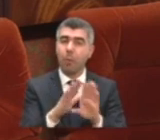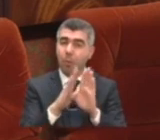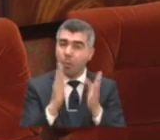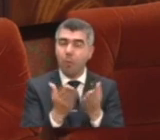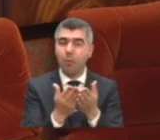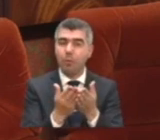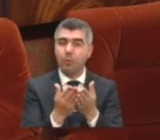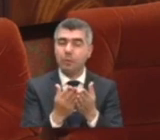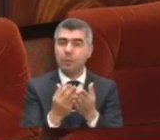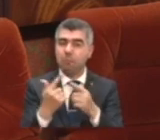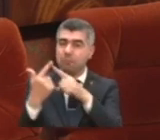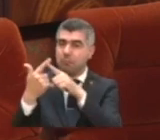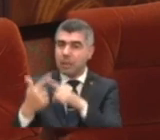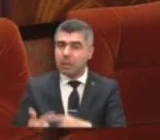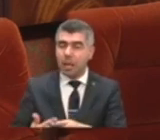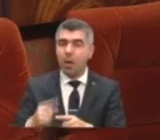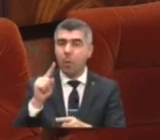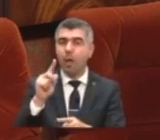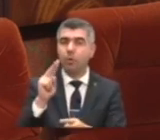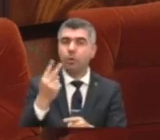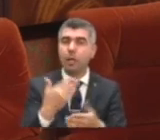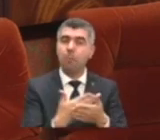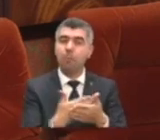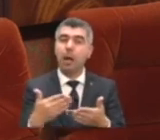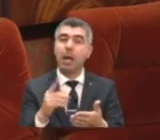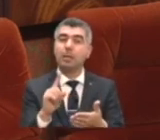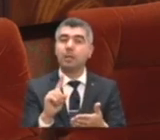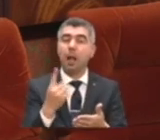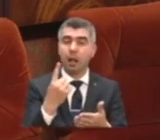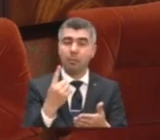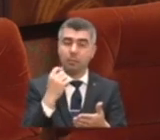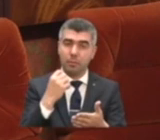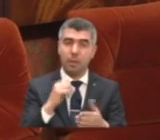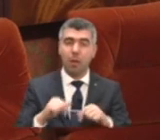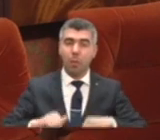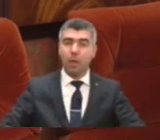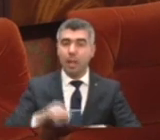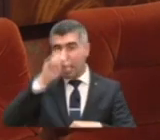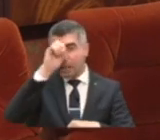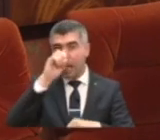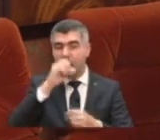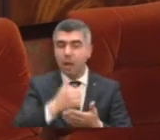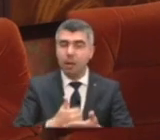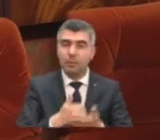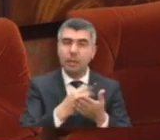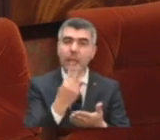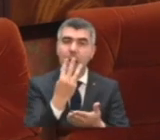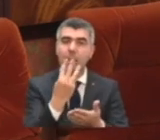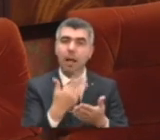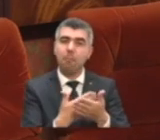الاستثمار الاجمالي حوالي 21 مليار درهم. ساهمت فيه الوزاره ديال الانتقال الطاقي والتنميه المستدامه 3 مليار